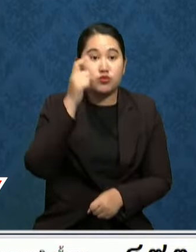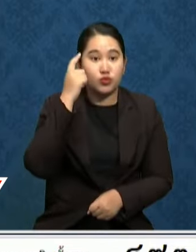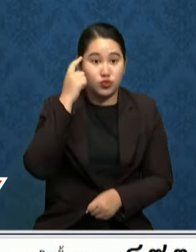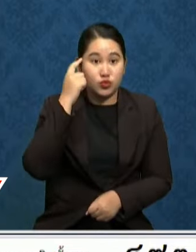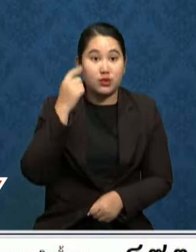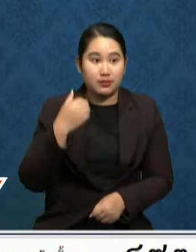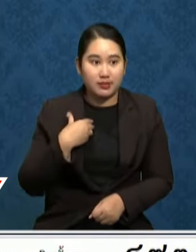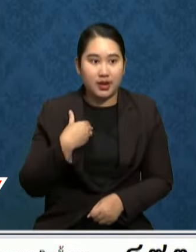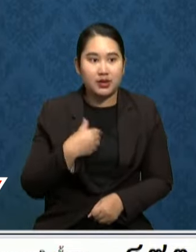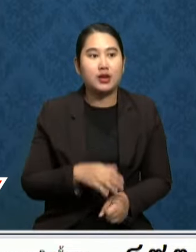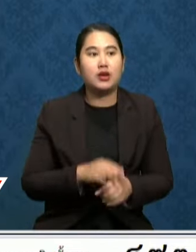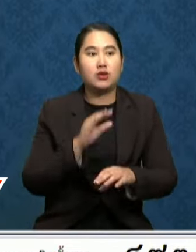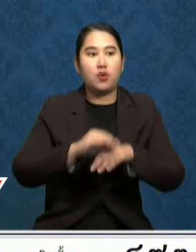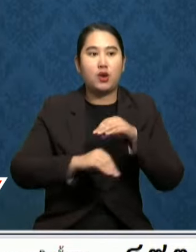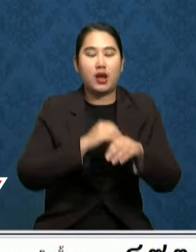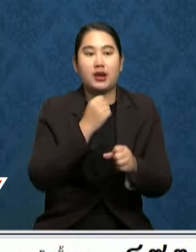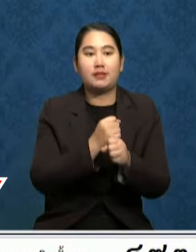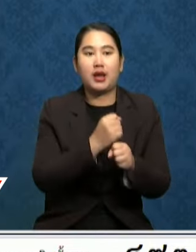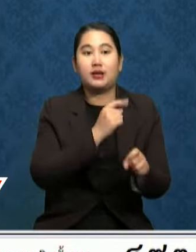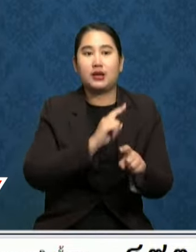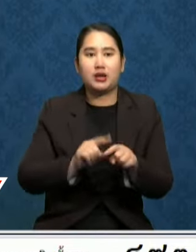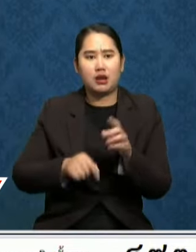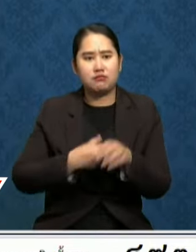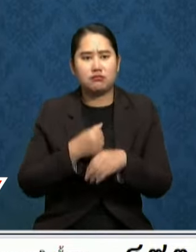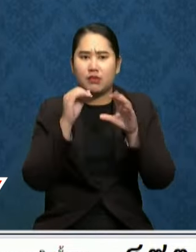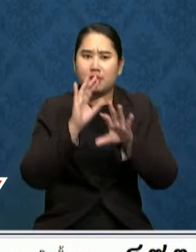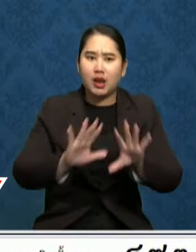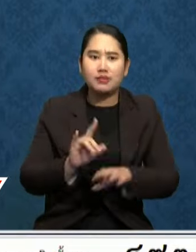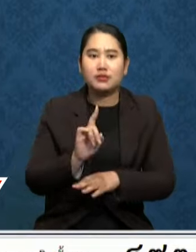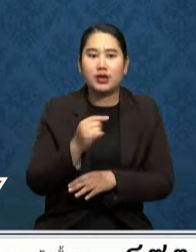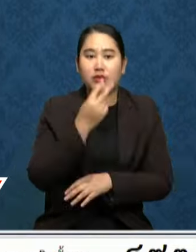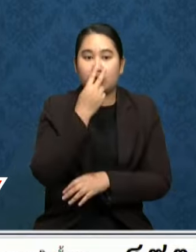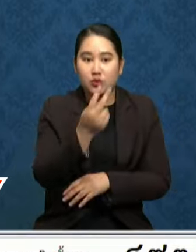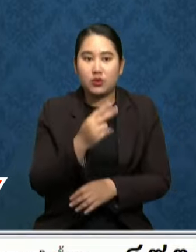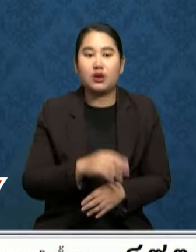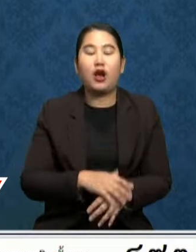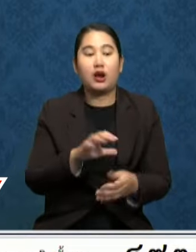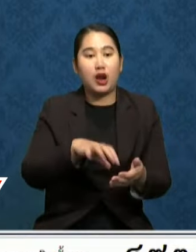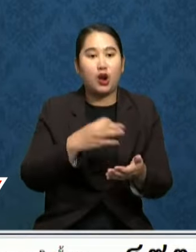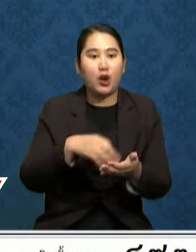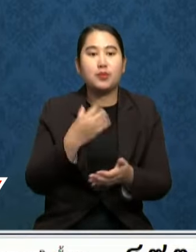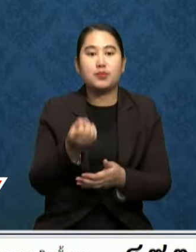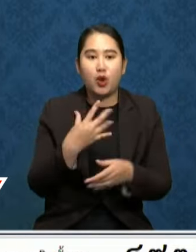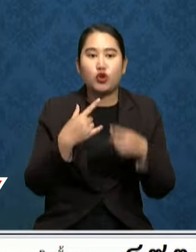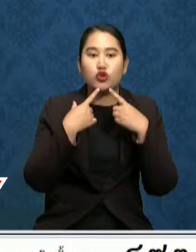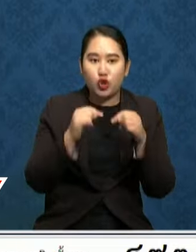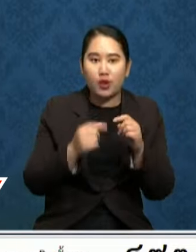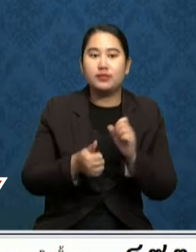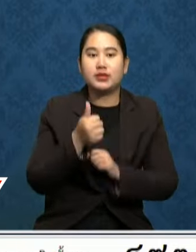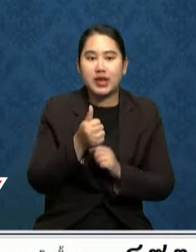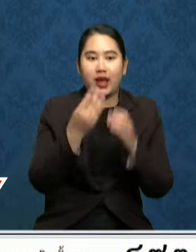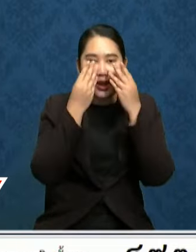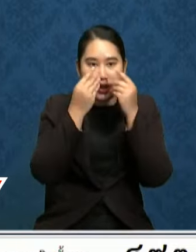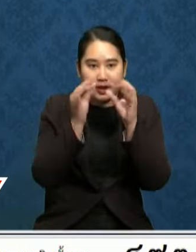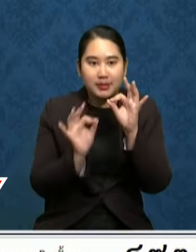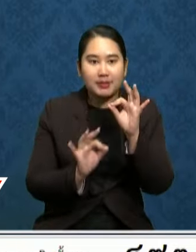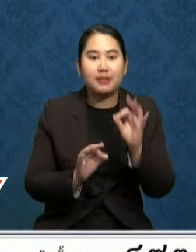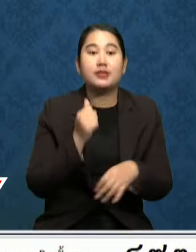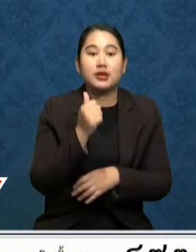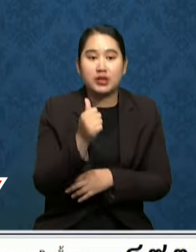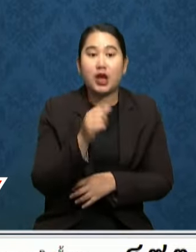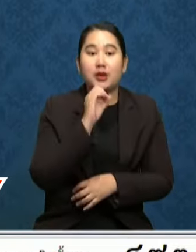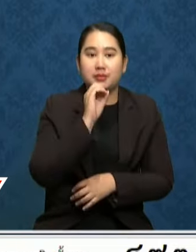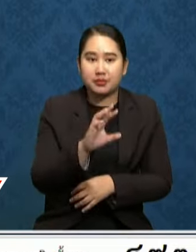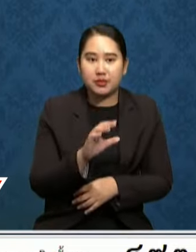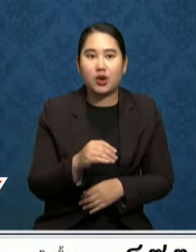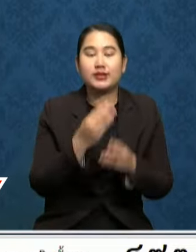โครqiงกในพืทของท่าน หน้าตาเป็เชนไรแ่นอนกมีหลายทองถินที่ตอบเปอย่ดมีลายเอีดเป็อย่ดีว่า